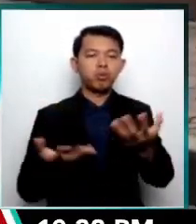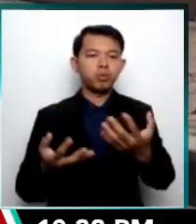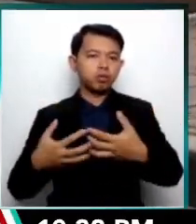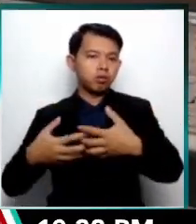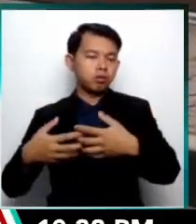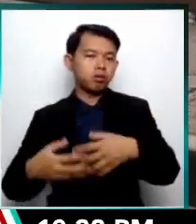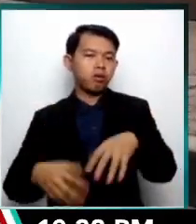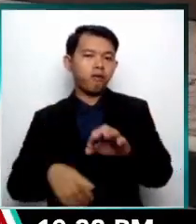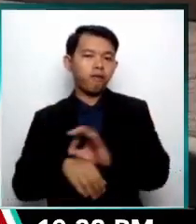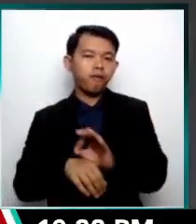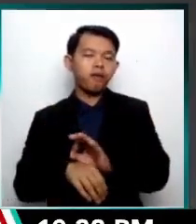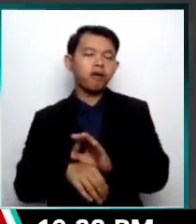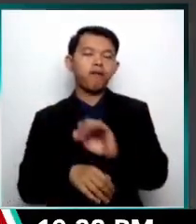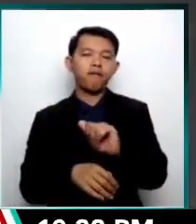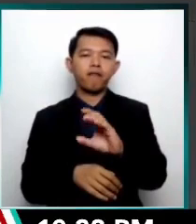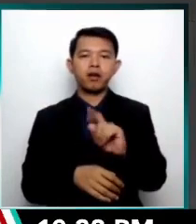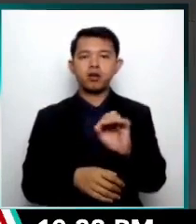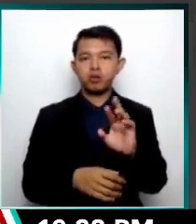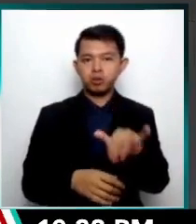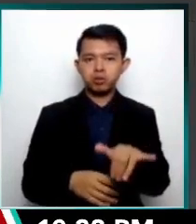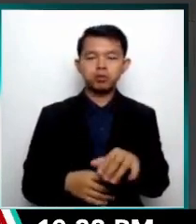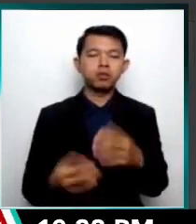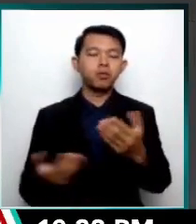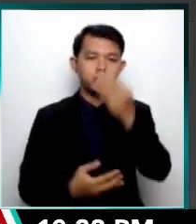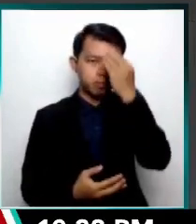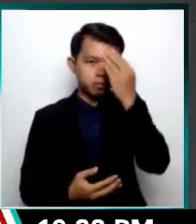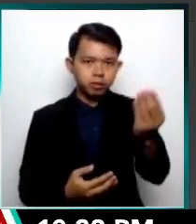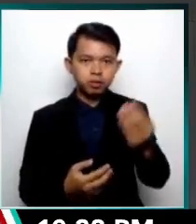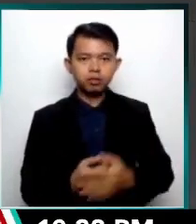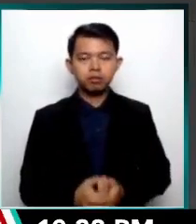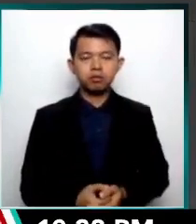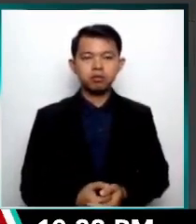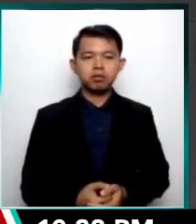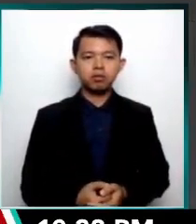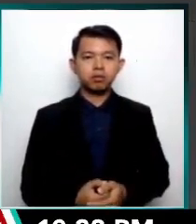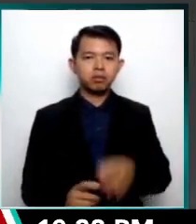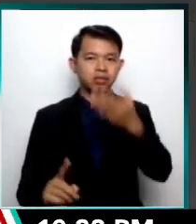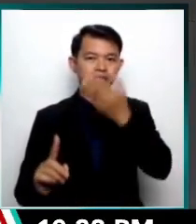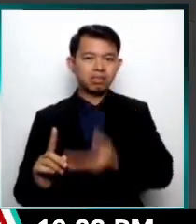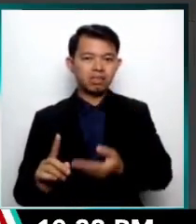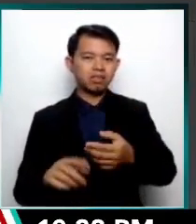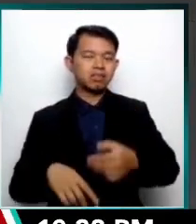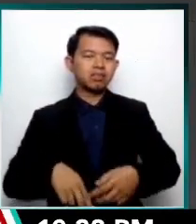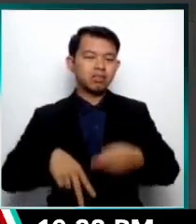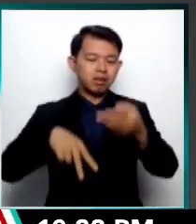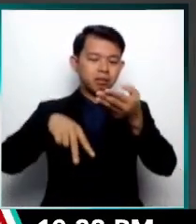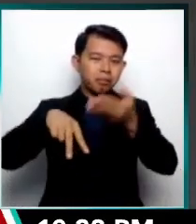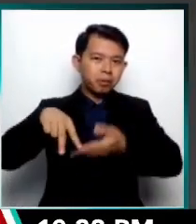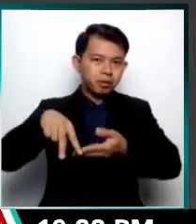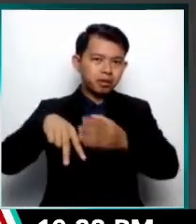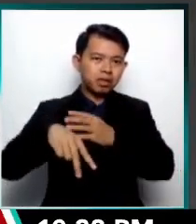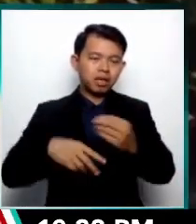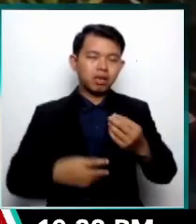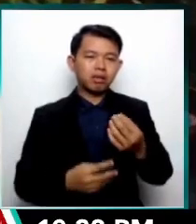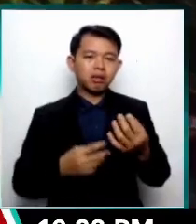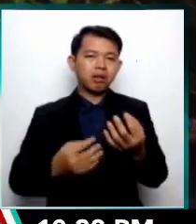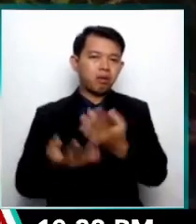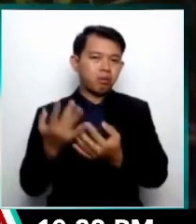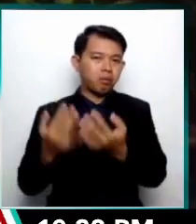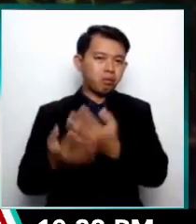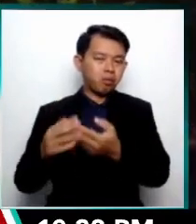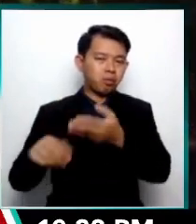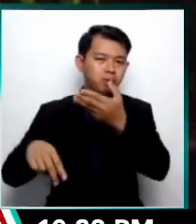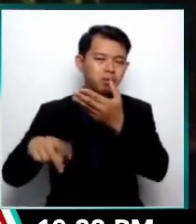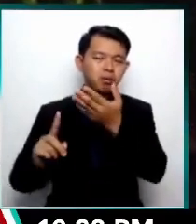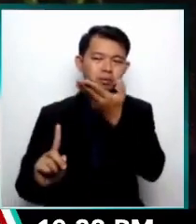Reduction and Management Office, naputulan ng binti at nasunog ang malaking bahagi ng katawan ng babaeng trabahador ng factory. Naisugod